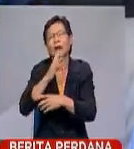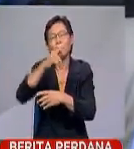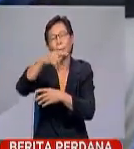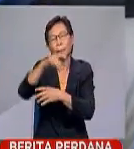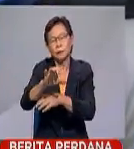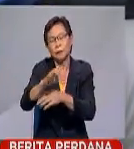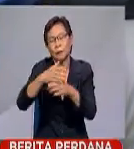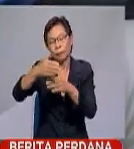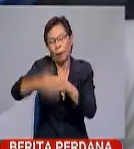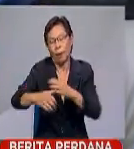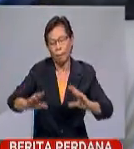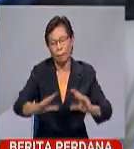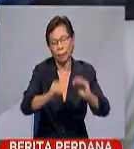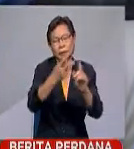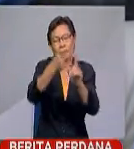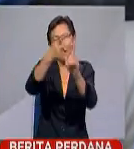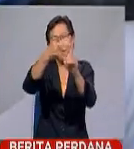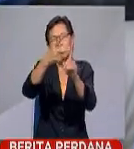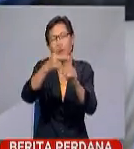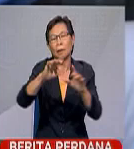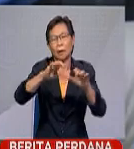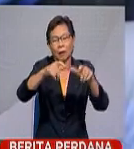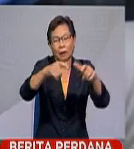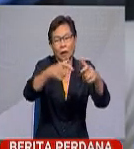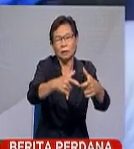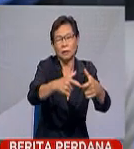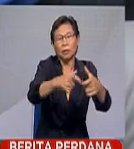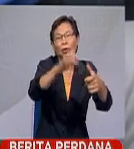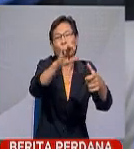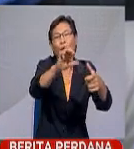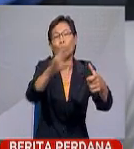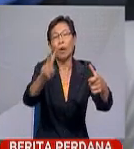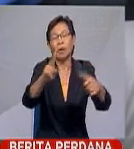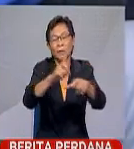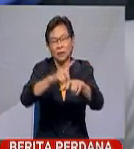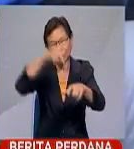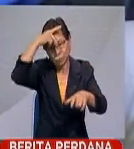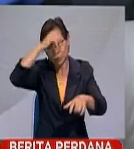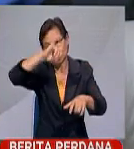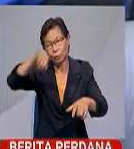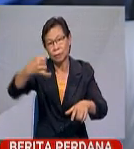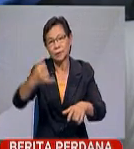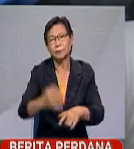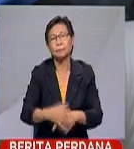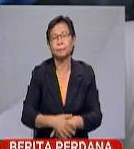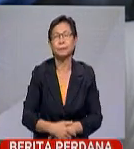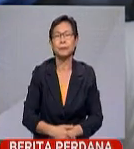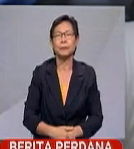sidang media selepas mesyuarat khas insiden kluster novel coronavirus di Putrajaya.